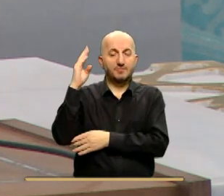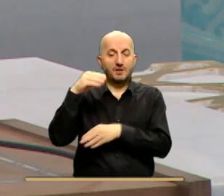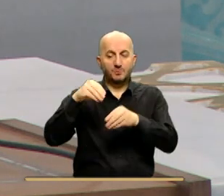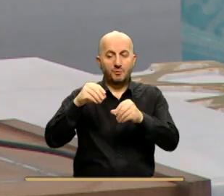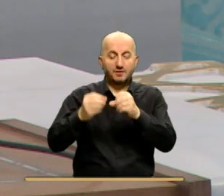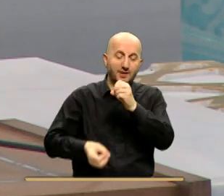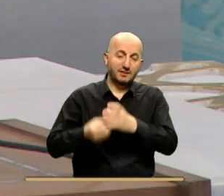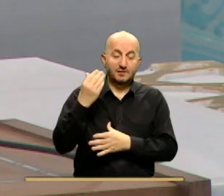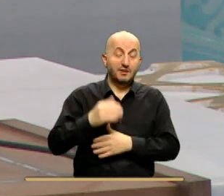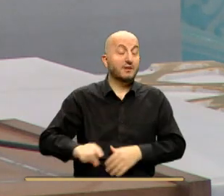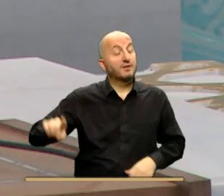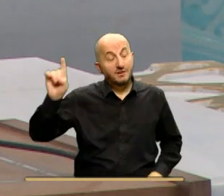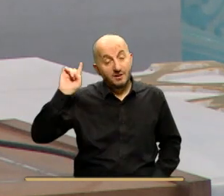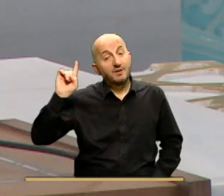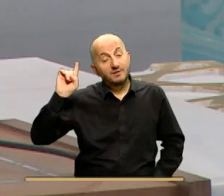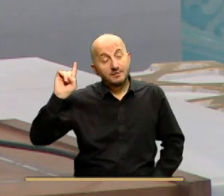Yüce Rabbimiz,